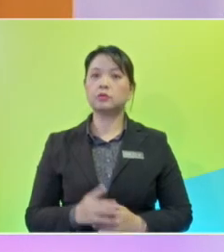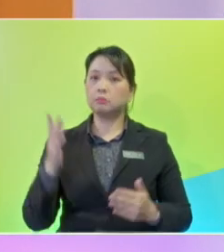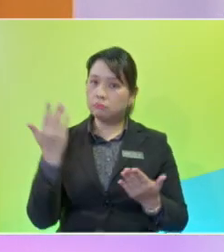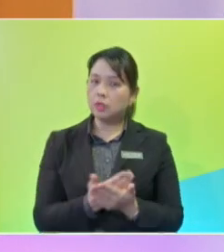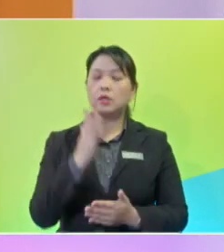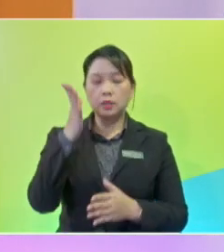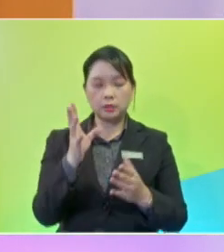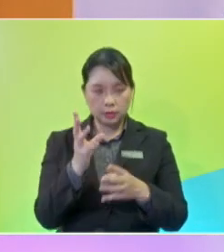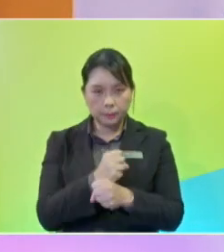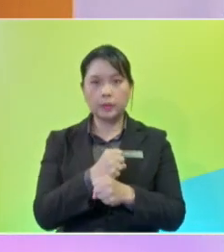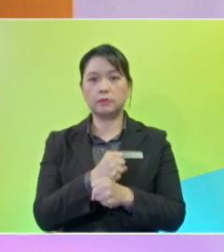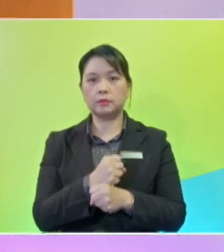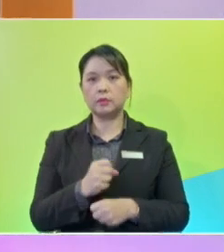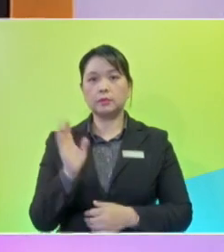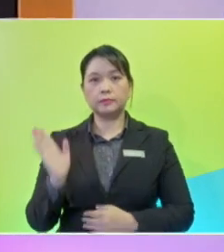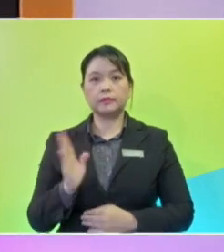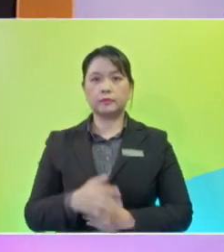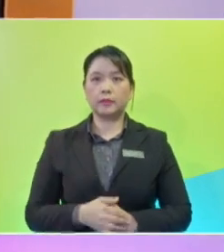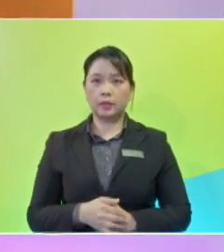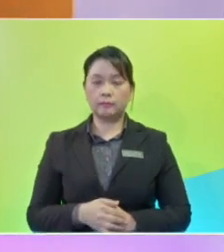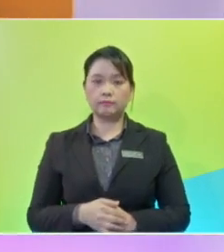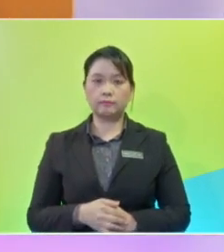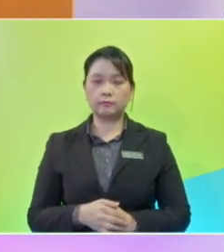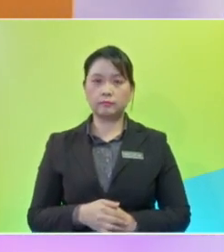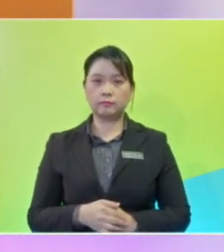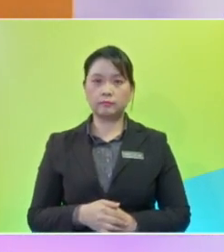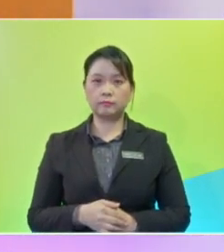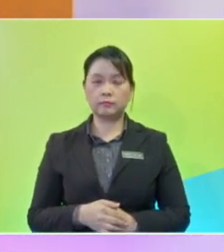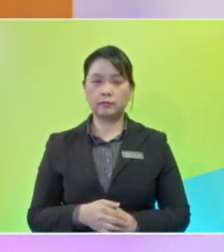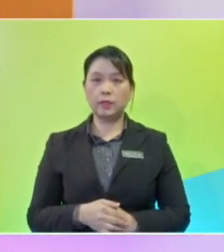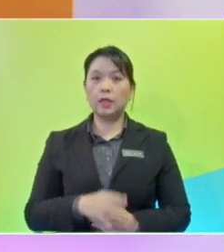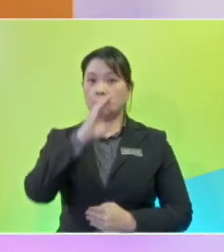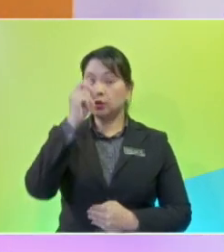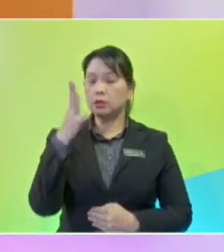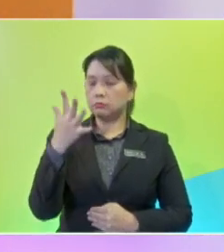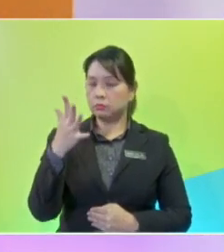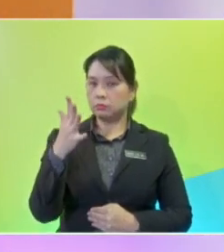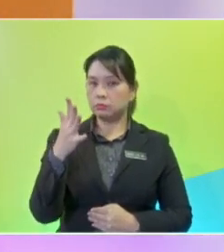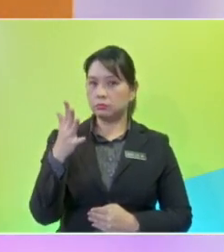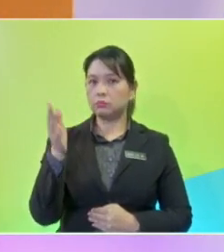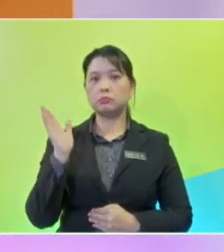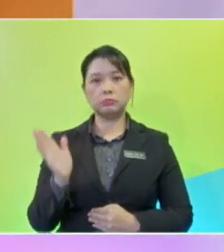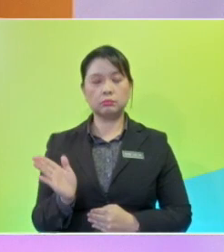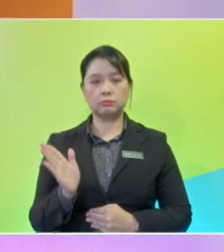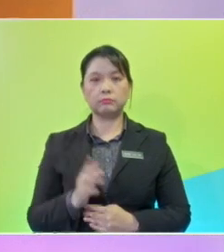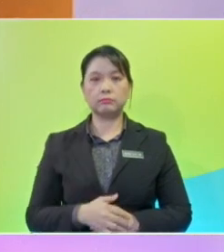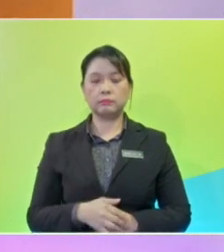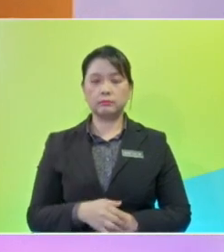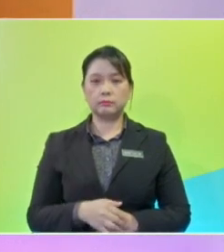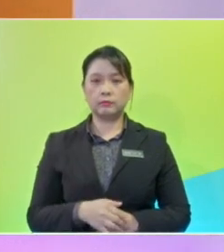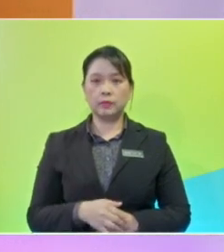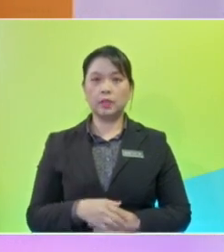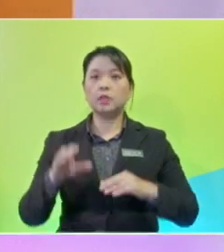kayak gitu soalnya seterusnya seterusnya umur 15 soalnya pengairan Oke seorang pengambilan ini adalah